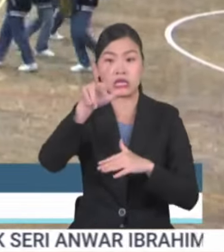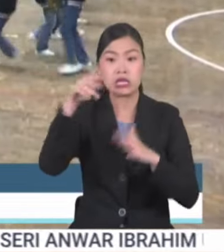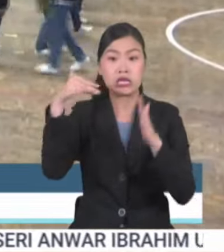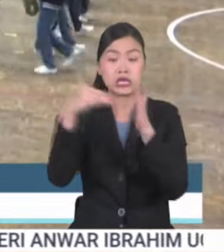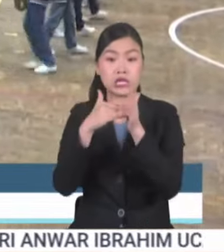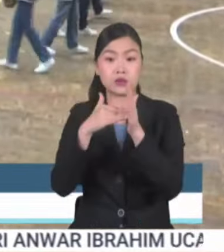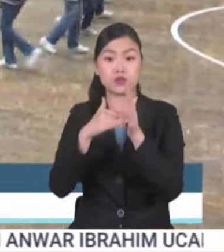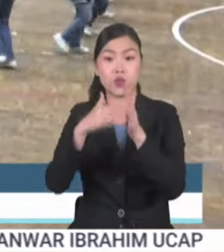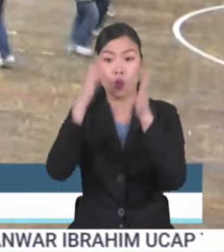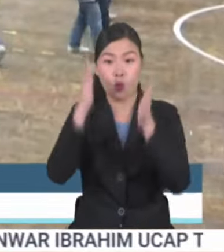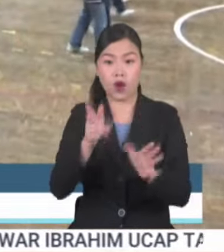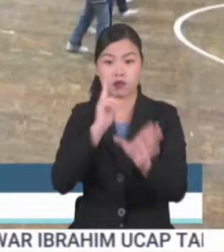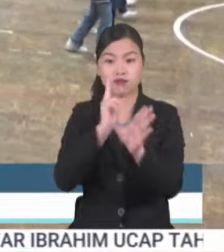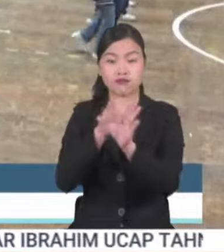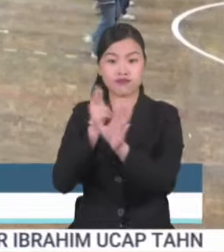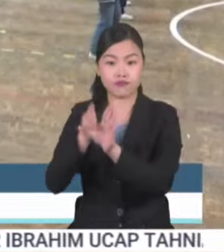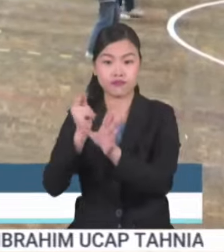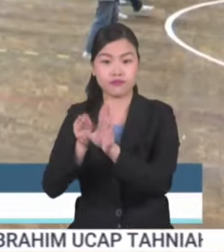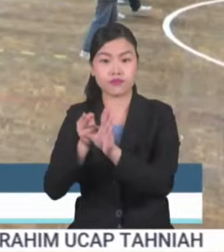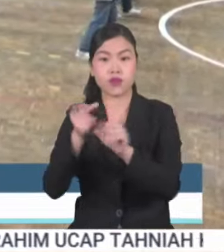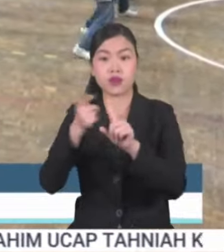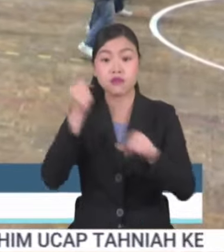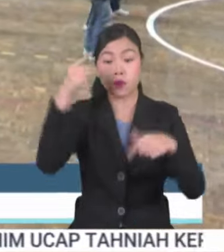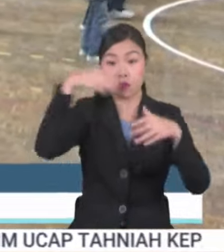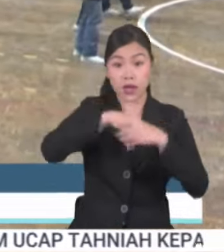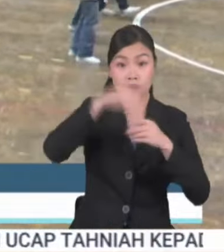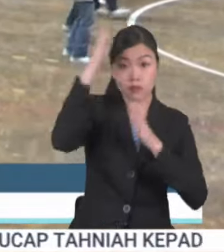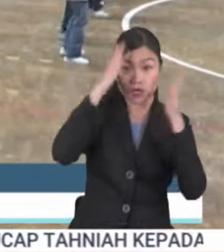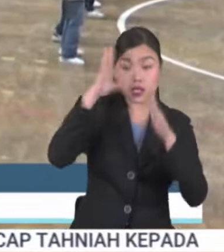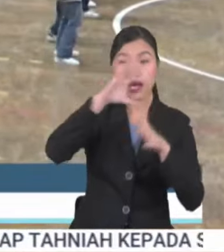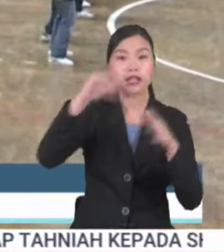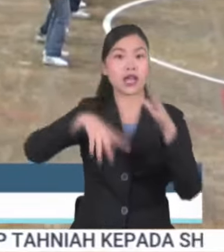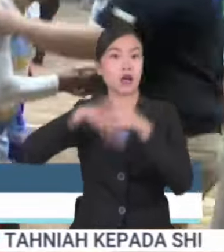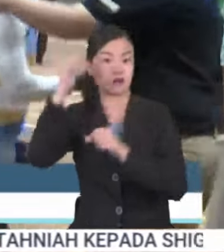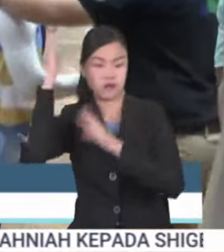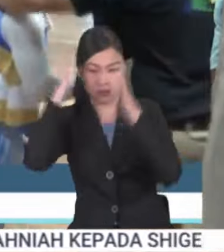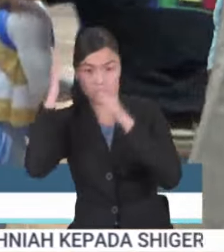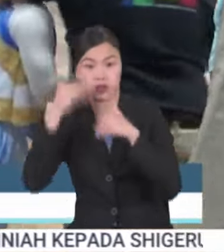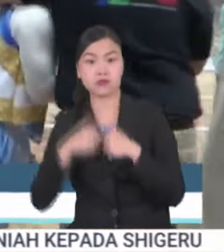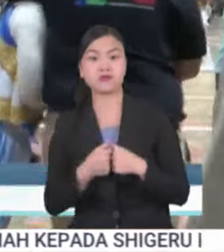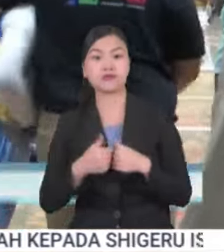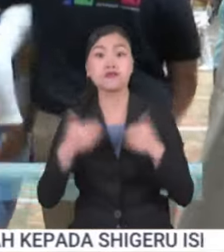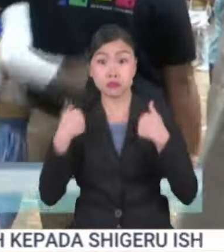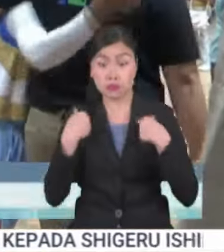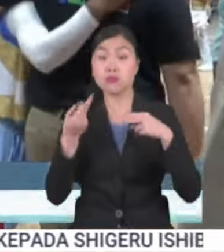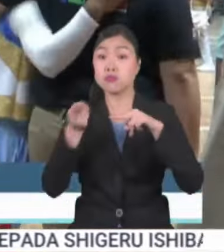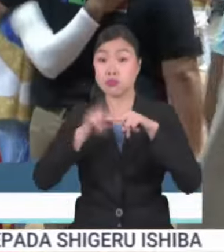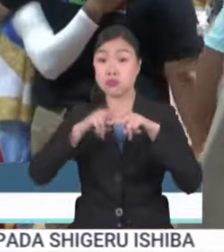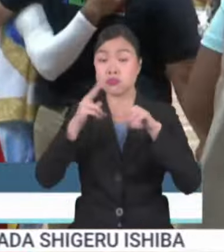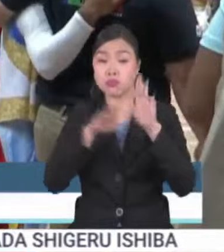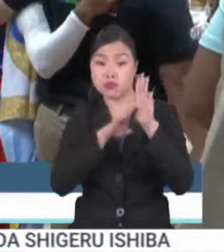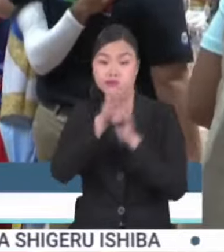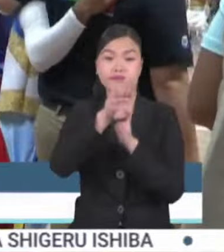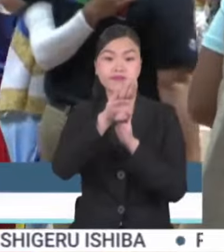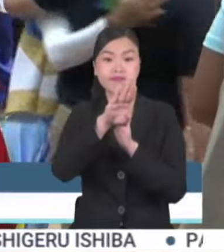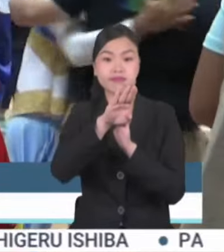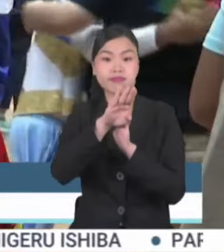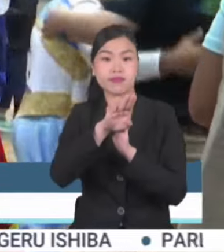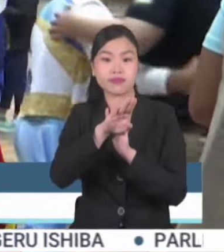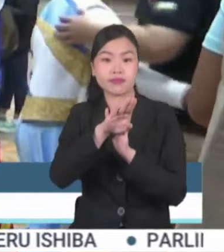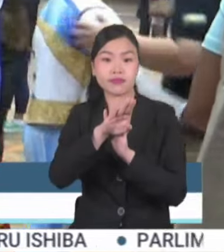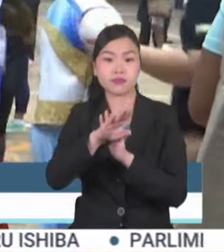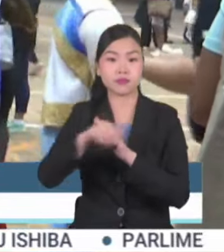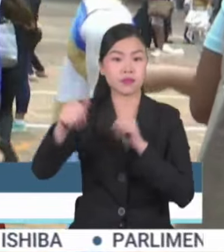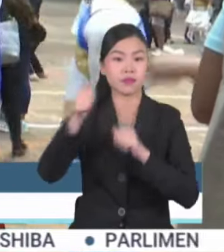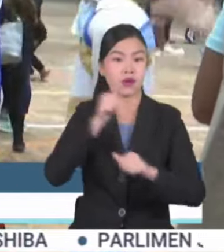daripada 40 pasukan pancaragam dari dalam dan luar negara. Ada peningkatan dalam persembahan dan dia